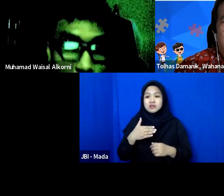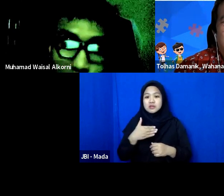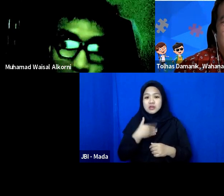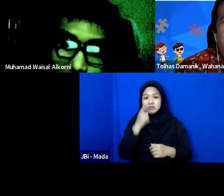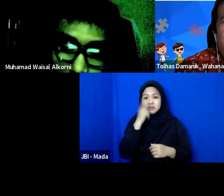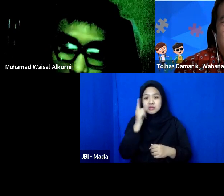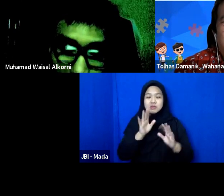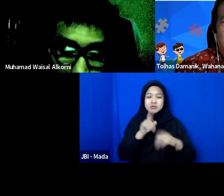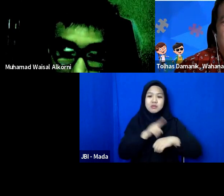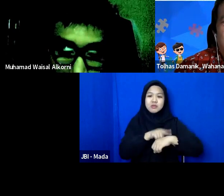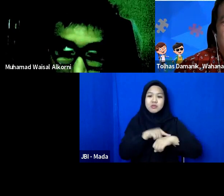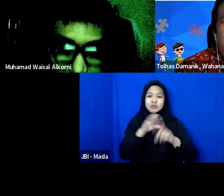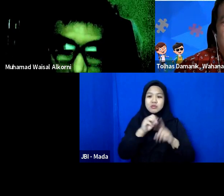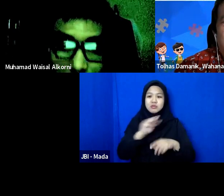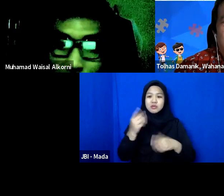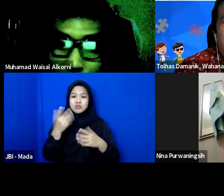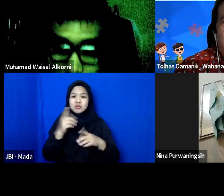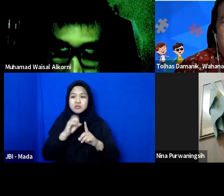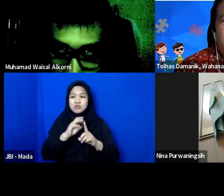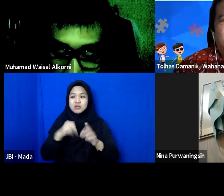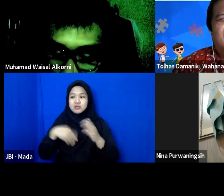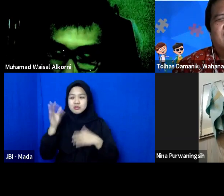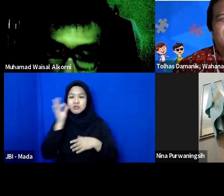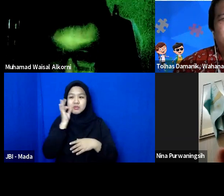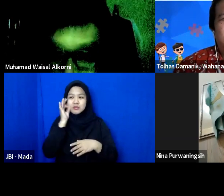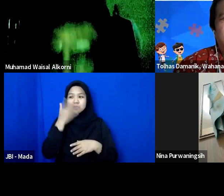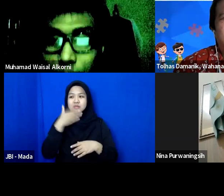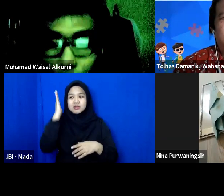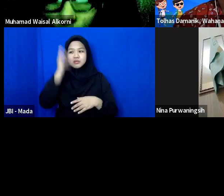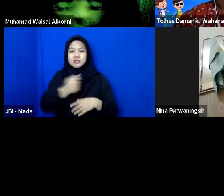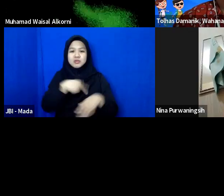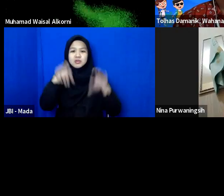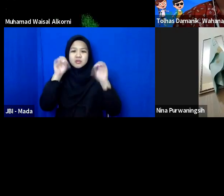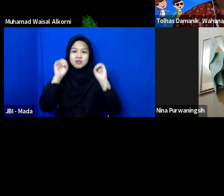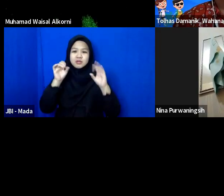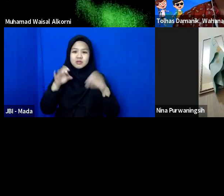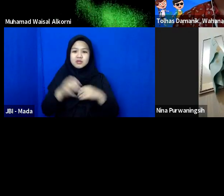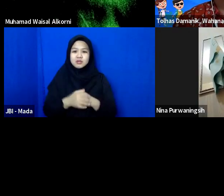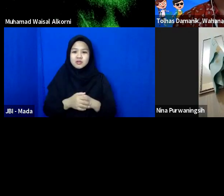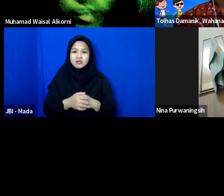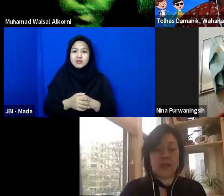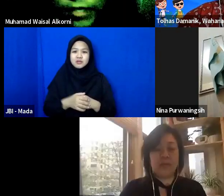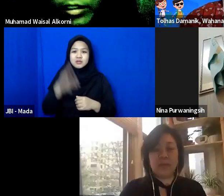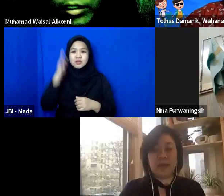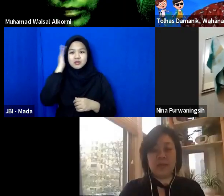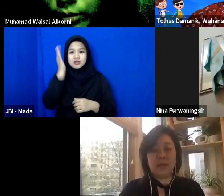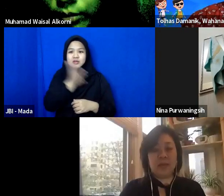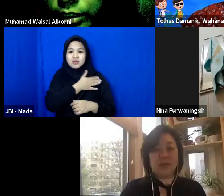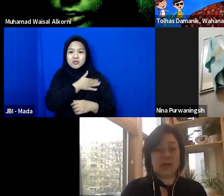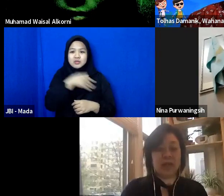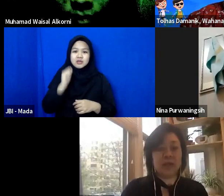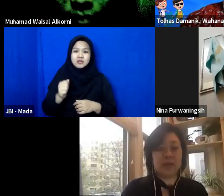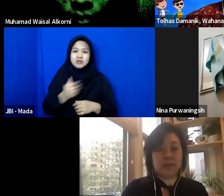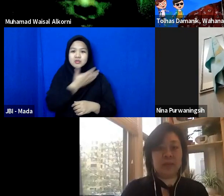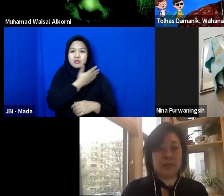percepat karena waktunya ya 10 menit lebih-lebih Mohon maaf terima kasih Salamualaikum Waalaikumsalam warahmatullah